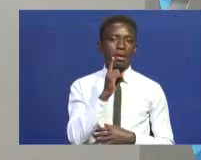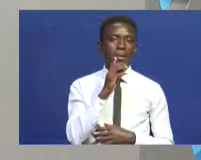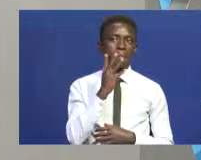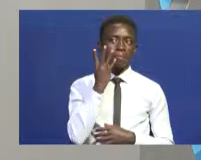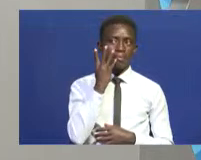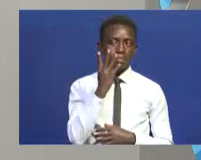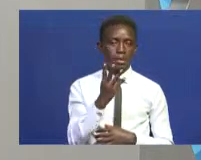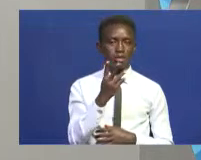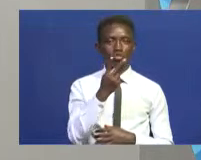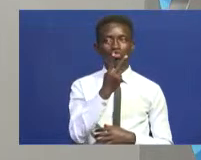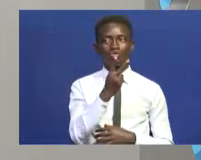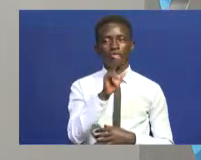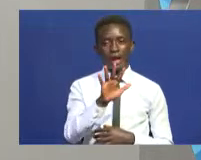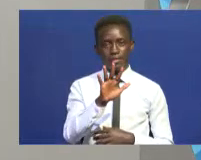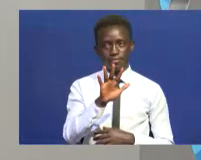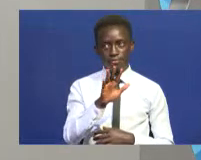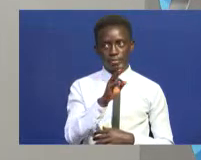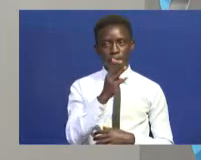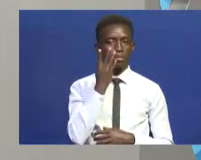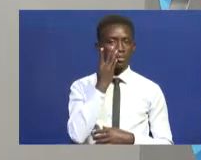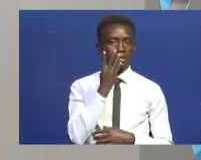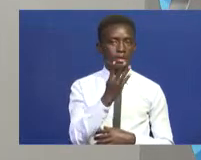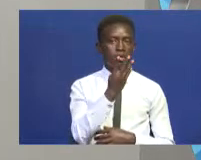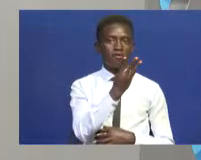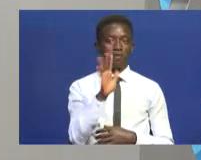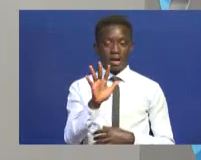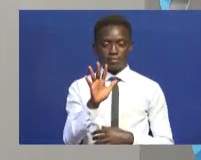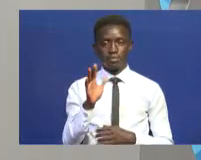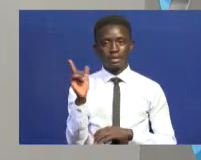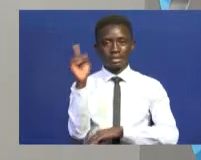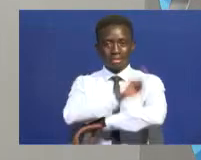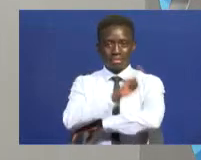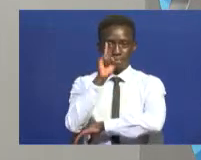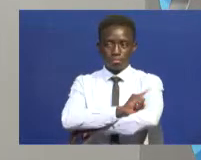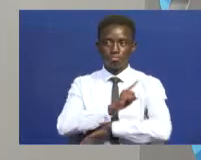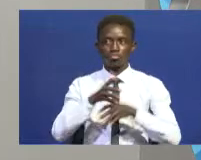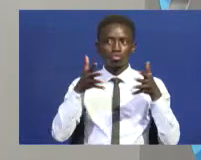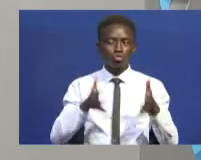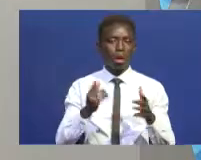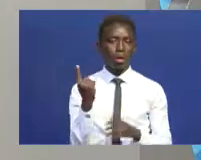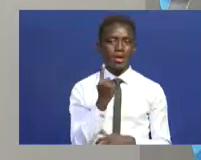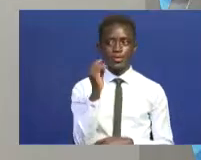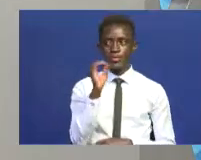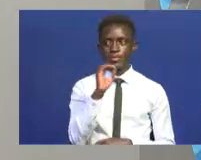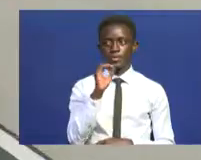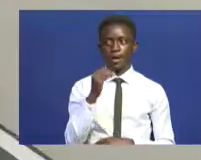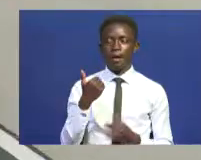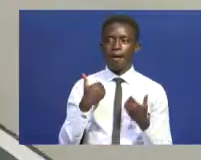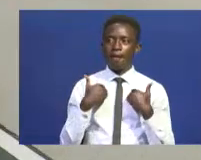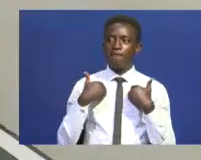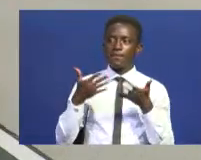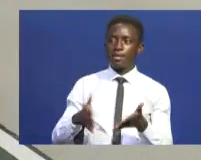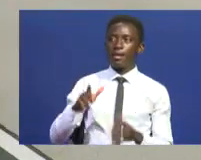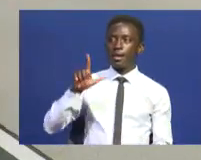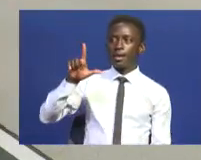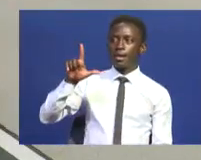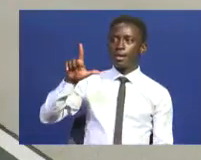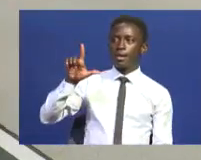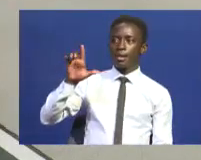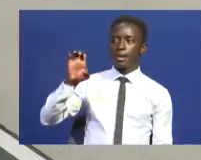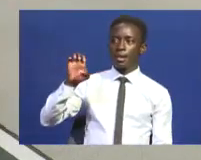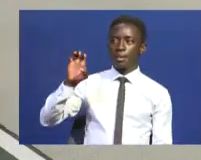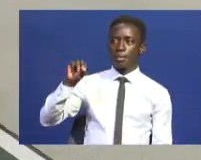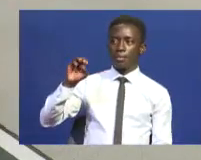1445. Karibu tuandamane hadi tamati, na siku ya leo siko peke yangu ndani ya studio. Upande wa pili mwenzangu at Ailemoka yuko